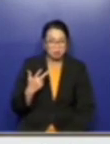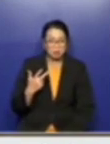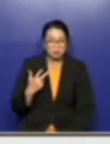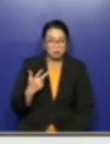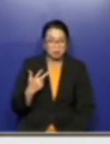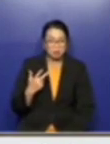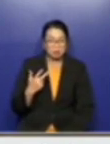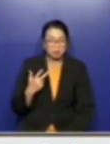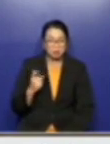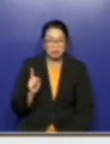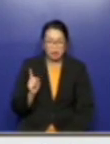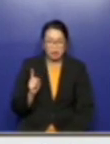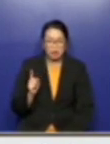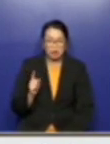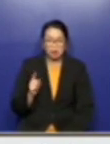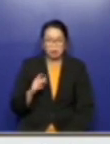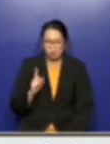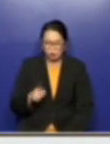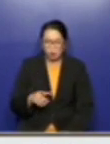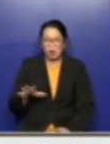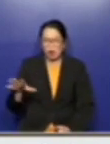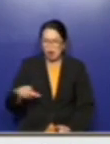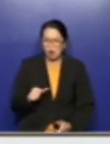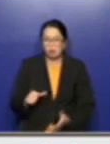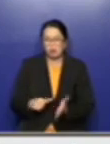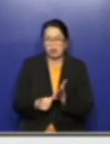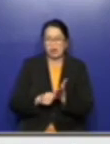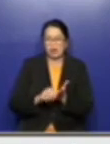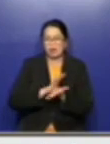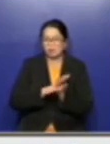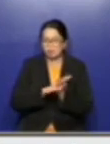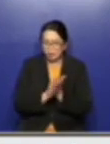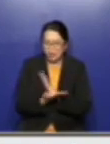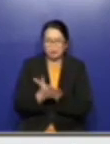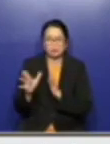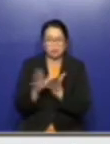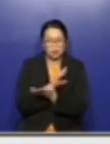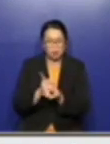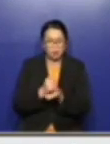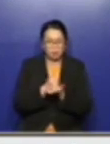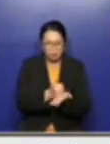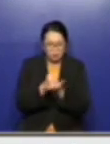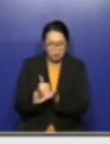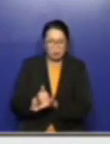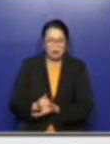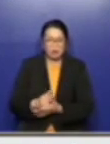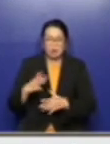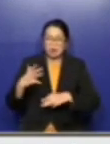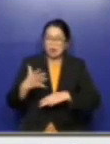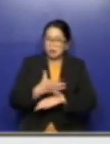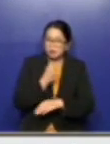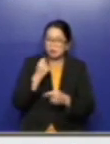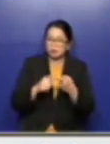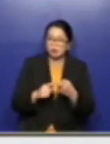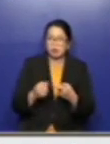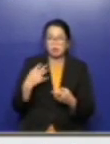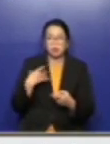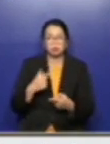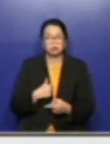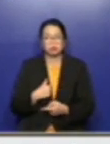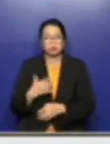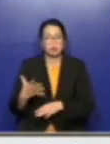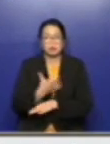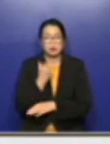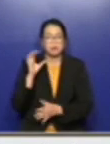ที่มันจับมั่นคั้นตายและแก้ไขสังคมได้และเปลี่ยนแปลงประเทศนี้ได้มันจะไม่ต้องเป็นเรื่องการเมืองครับท่านบอกว่าท่านไม่มีสถาน